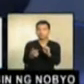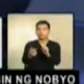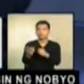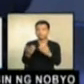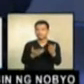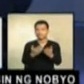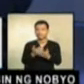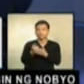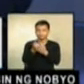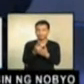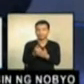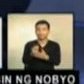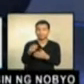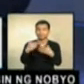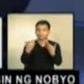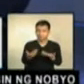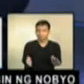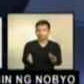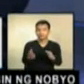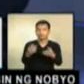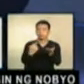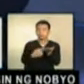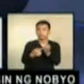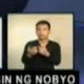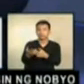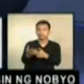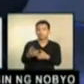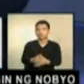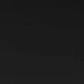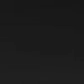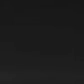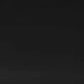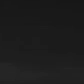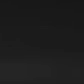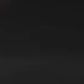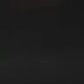na rin po kayo dyan. After this, pag-usap-usapan pa rin po natin yan. Okay?